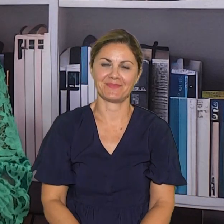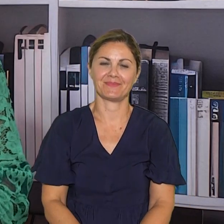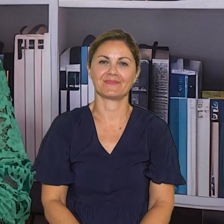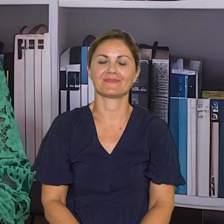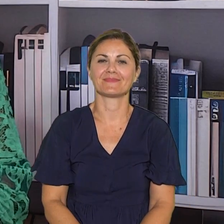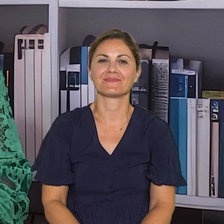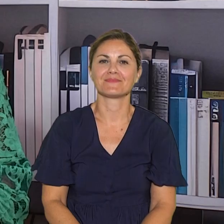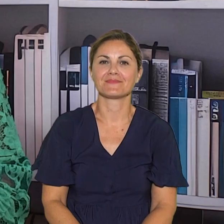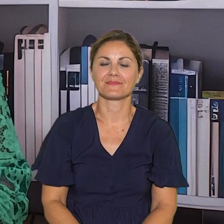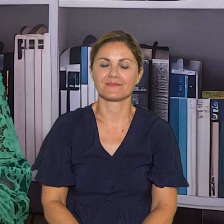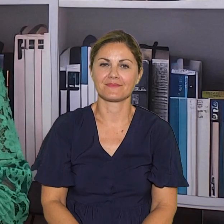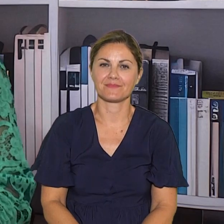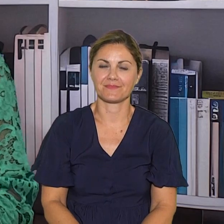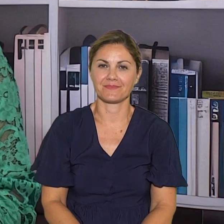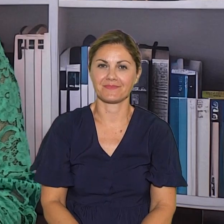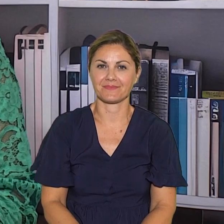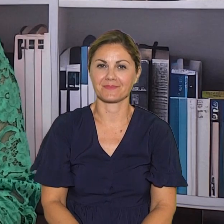cvića.